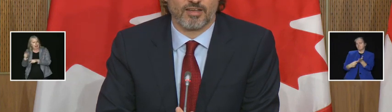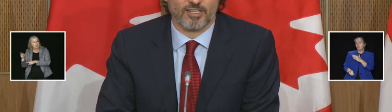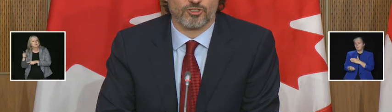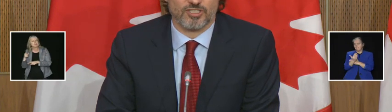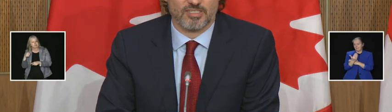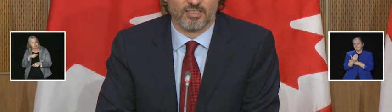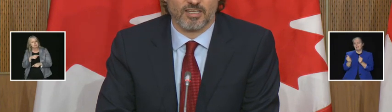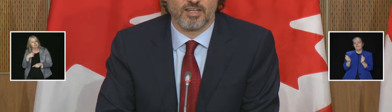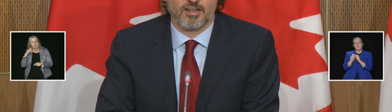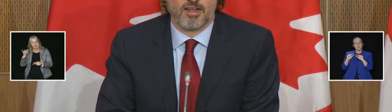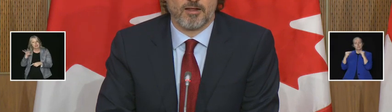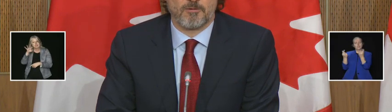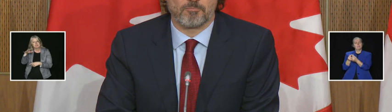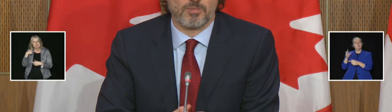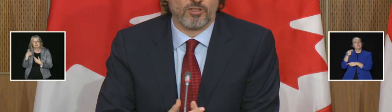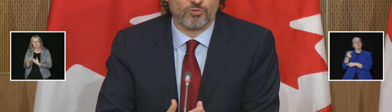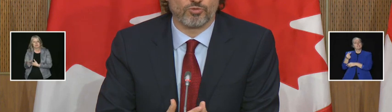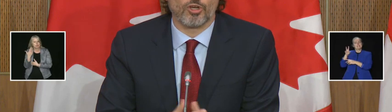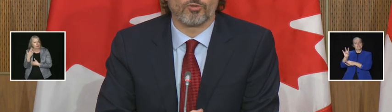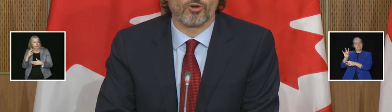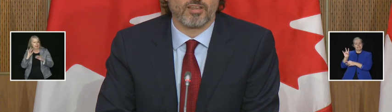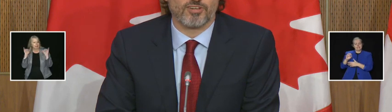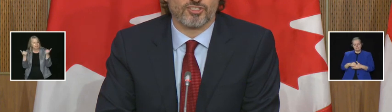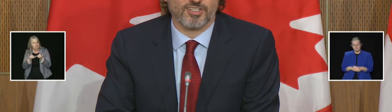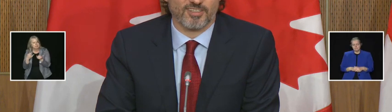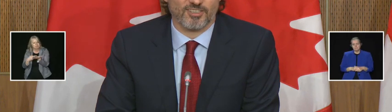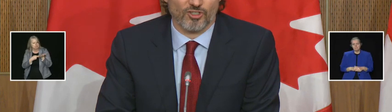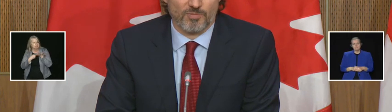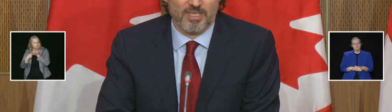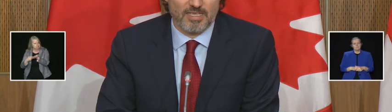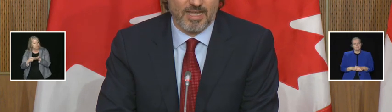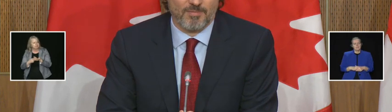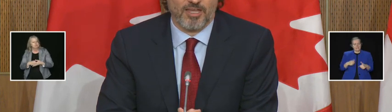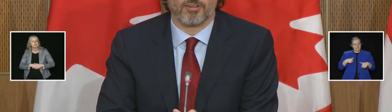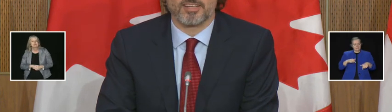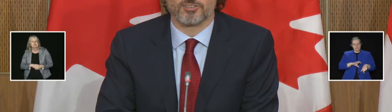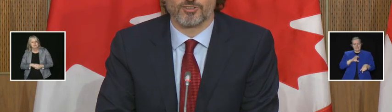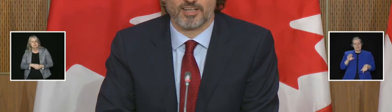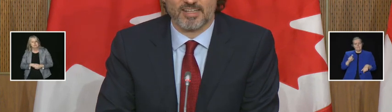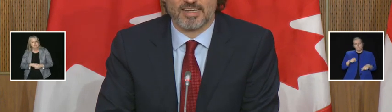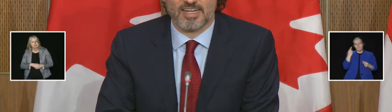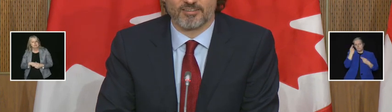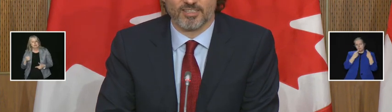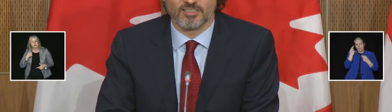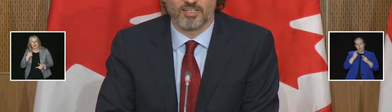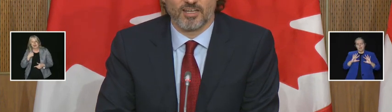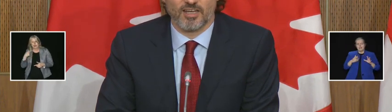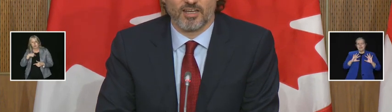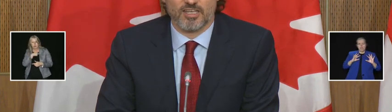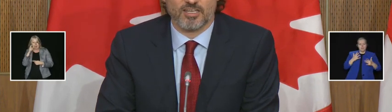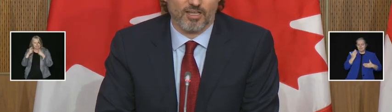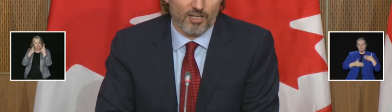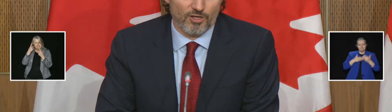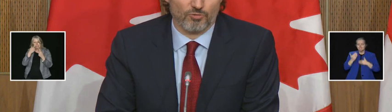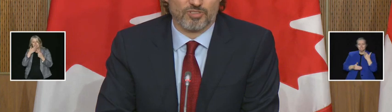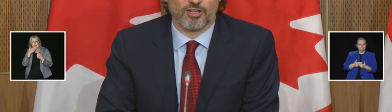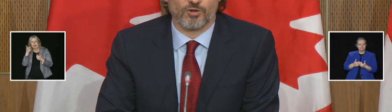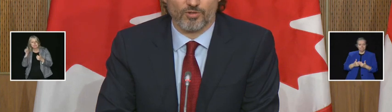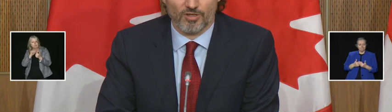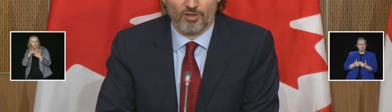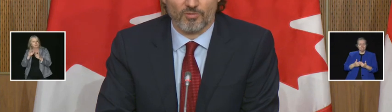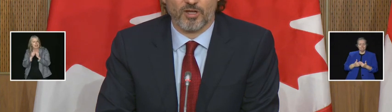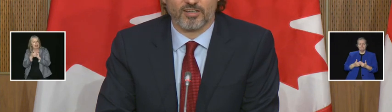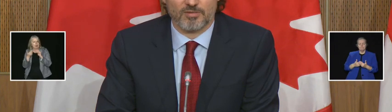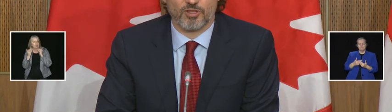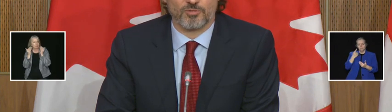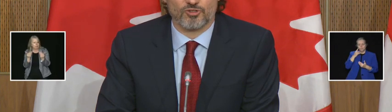avec les g7 nous devons réfléchir en tant que pays à la meilleure façon d'aller de l'avant et nous allons